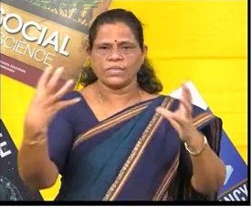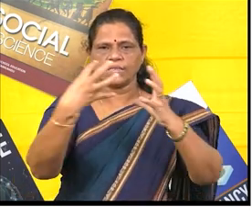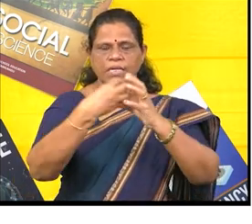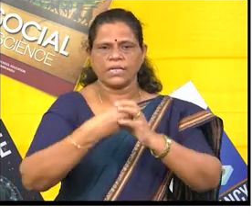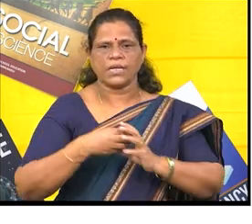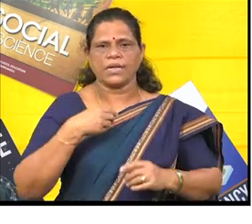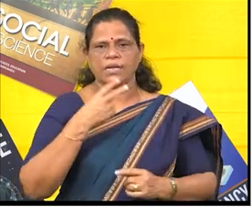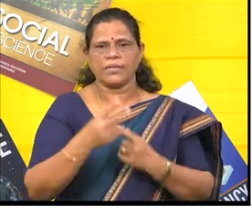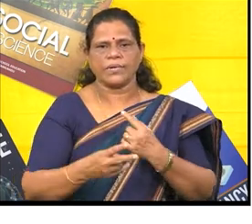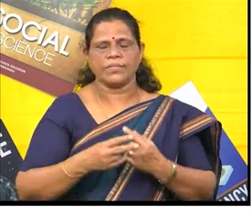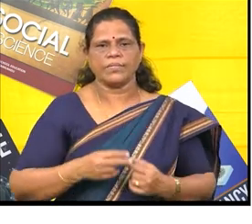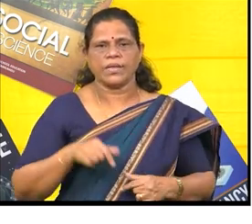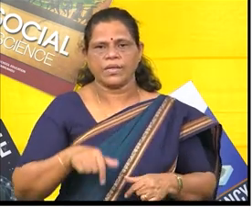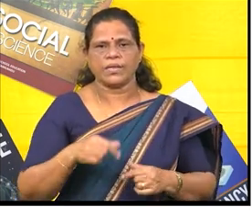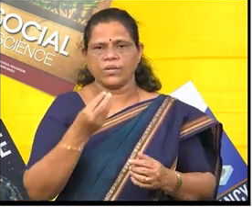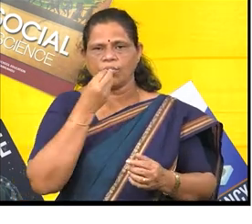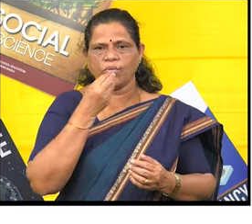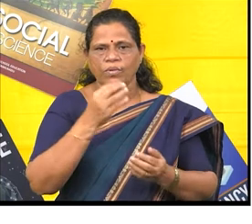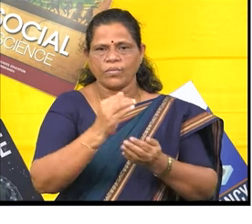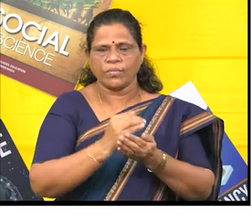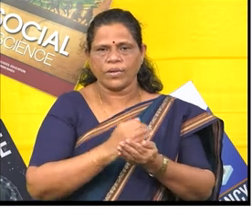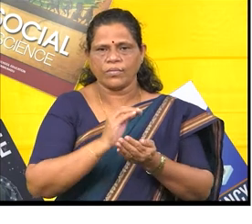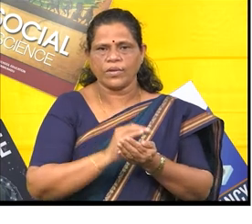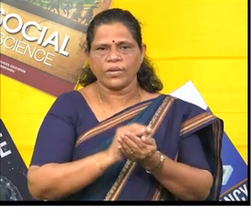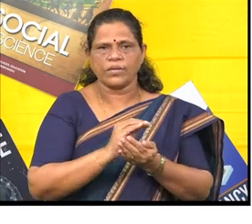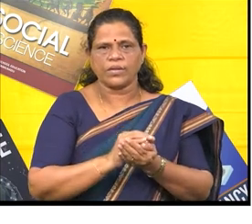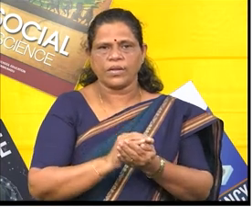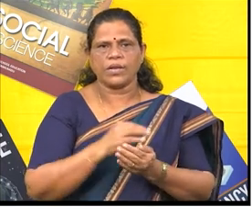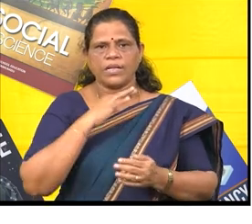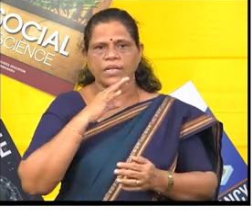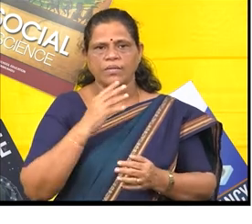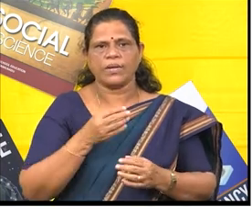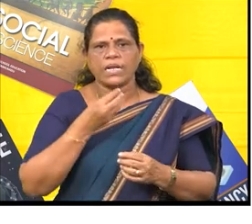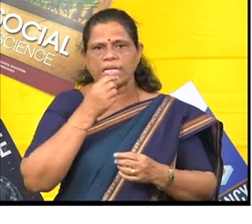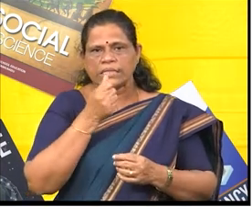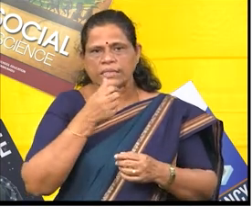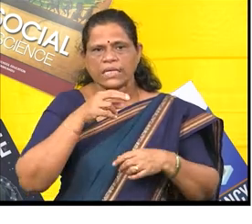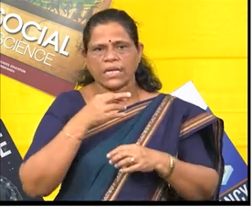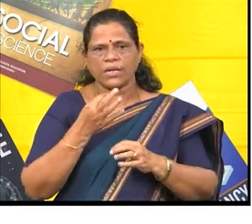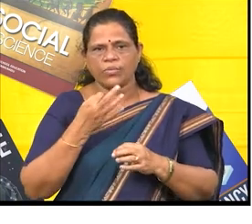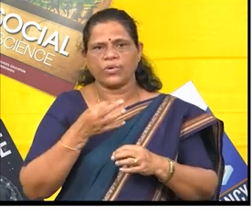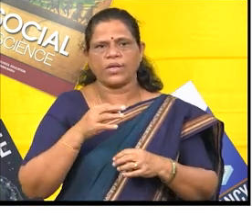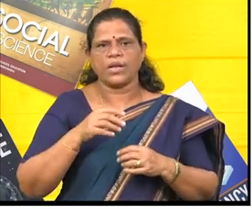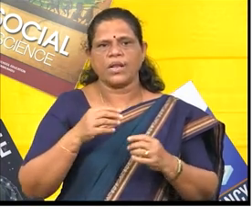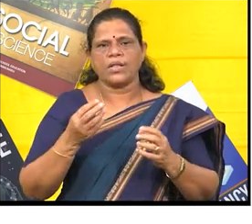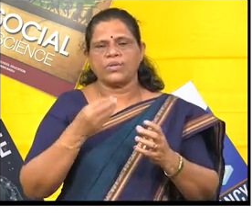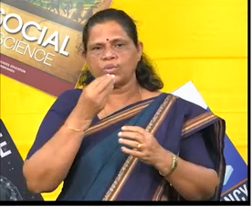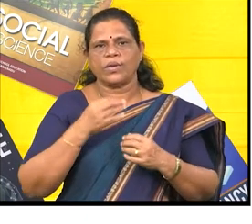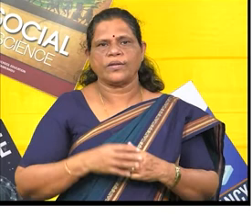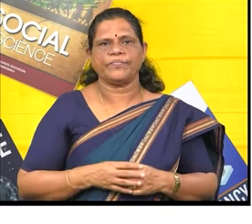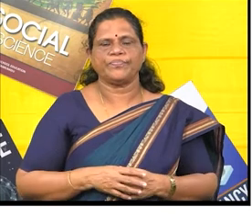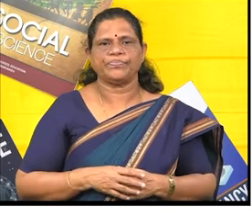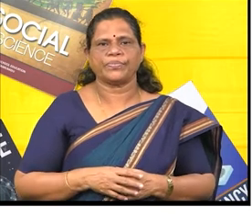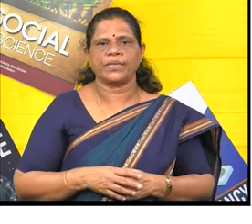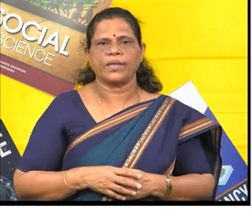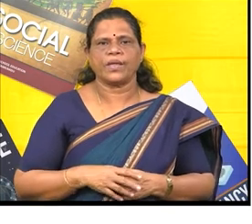சேர்க்கைகள் எனப்படும் வேதிப்பொருட்கள் தான். இந்த உணவு பதப்படுத்திகள், நிறமிகள், செயற்கை இனிப்பூட்டிகள், சுவையொட்டிகள், எதிர் ஆக்சினேட்டுகள். இப்போ இரண்டாவதாக